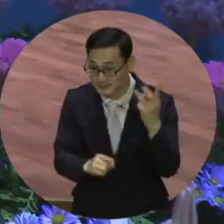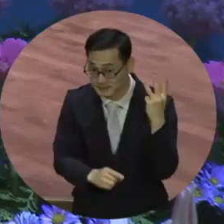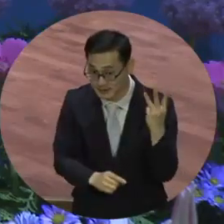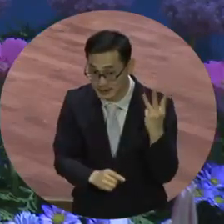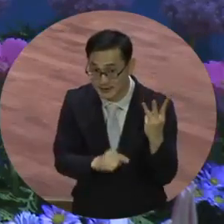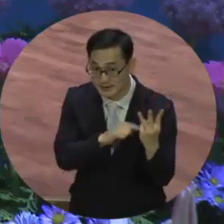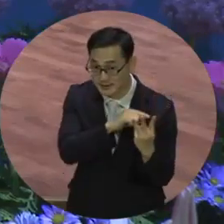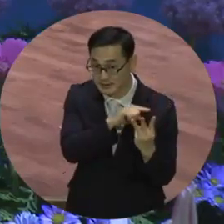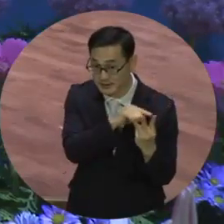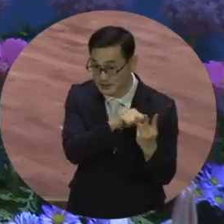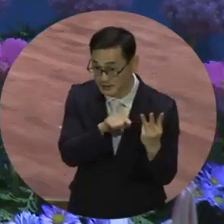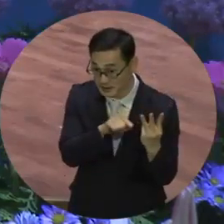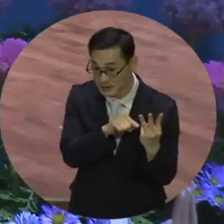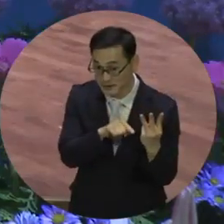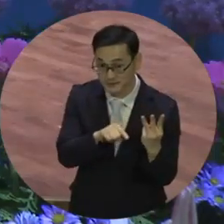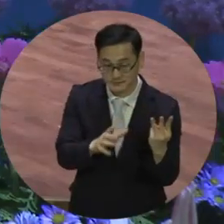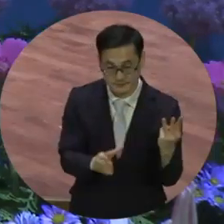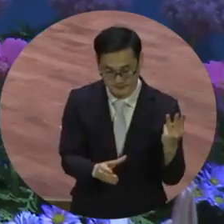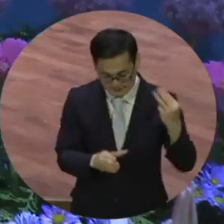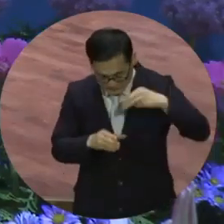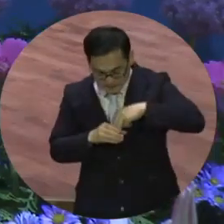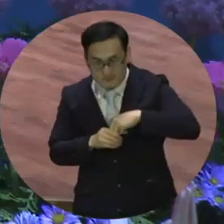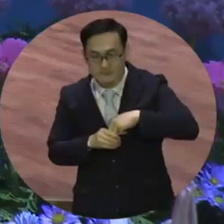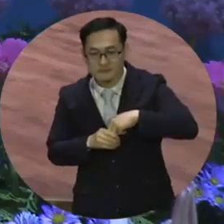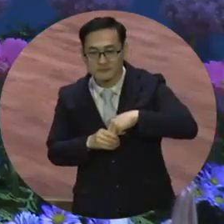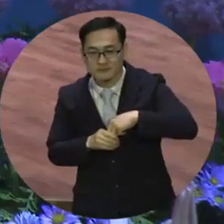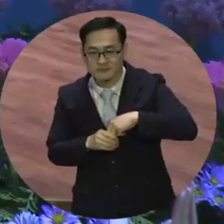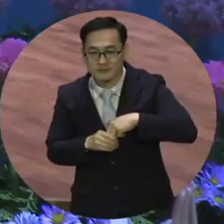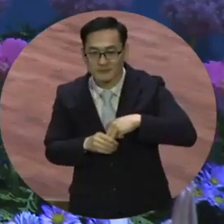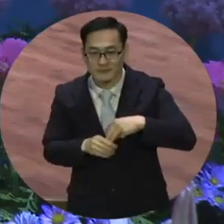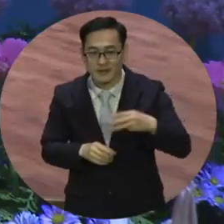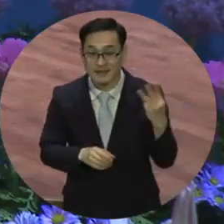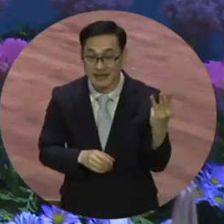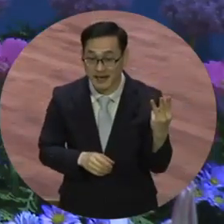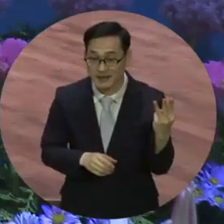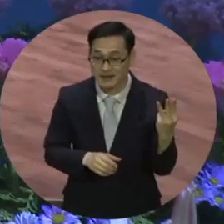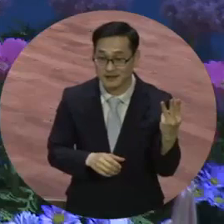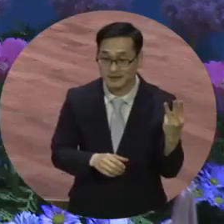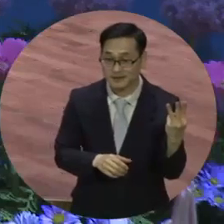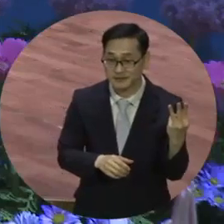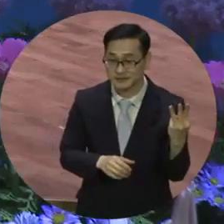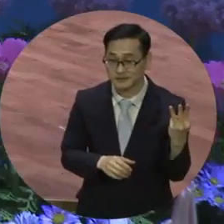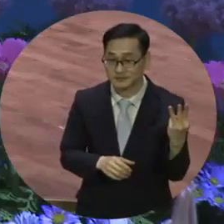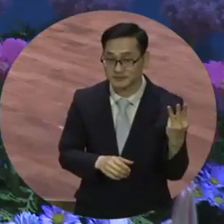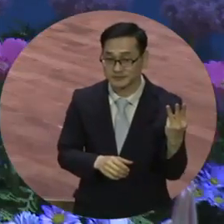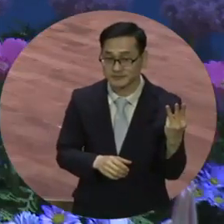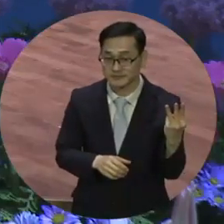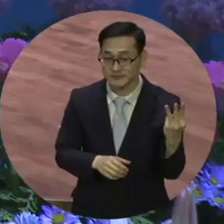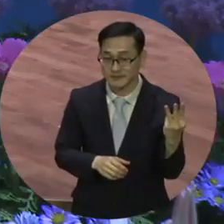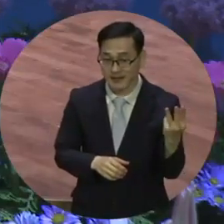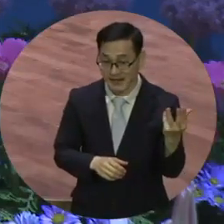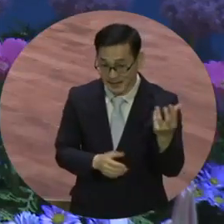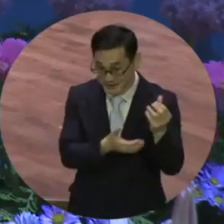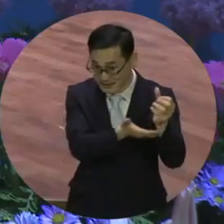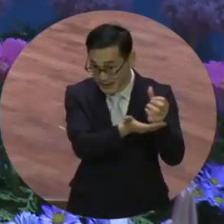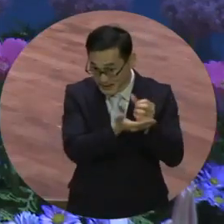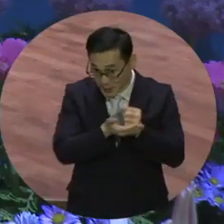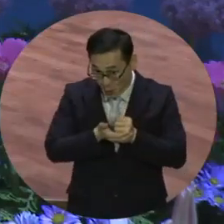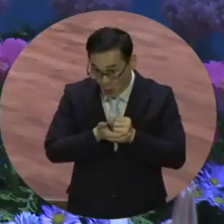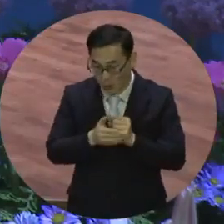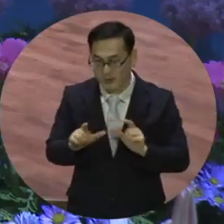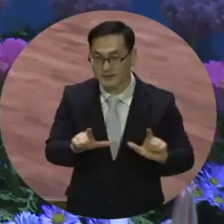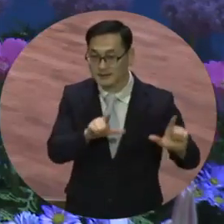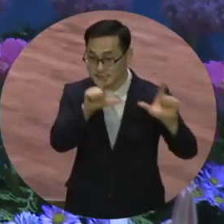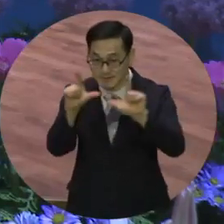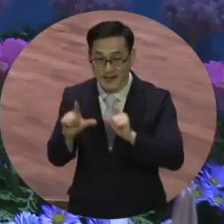여러분 속에 담겨진 네 가지가 있어요. 이 세 가지를 가지고 여러분이 삶 속에 참으로